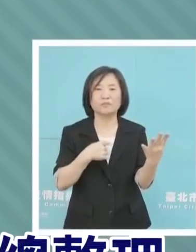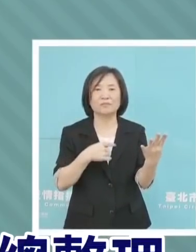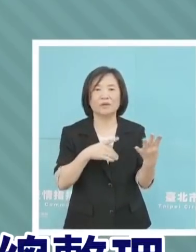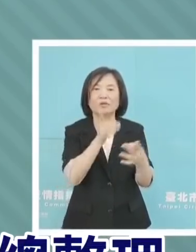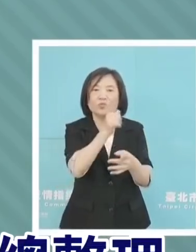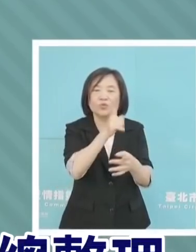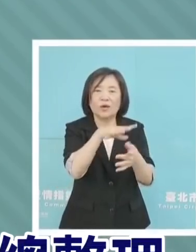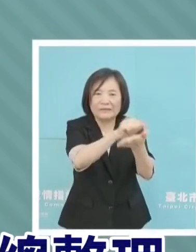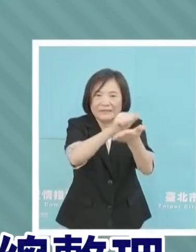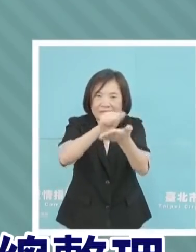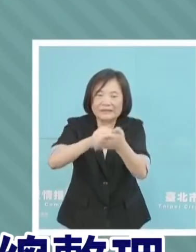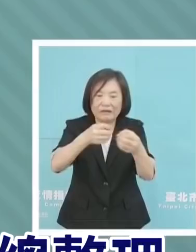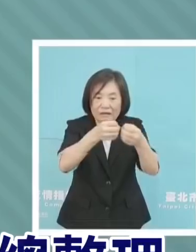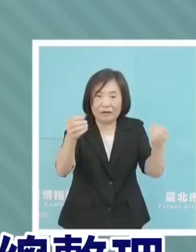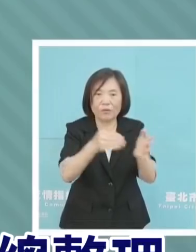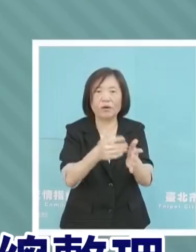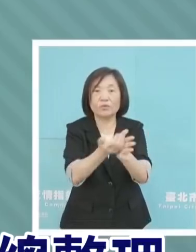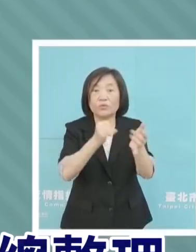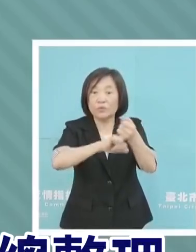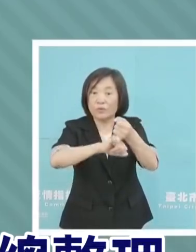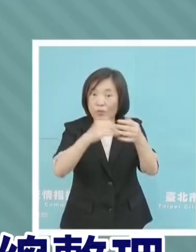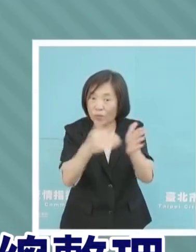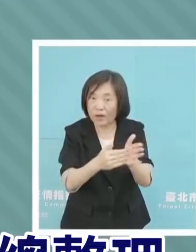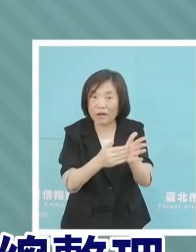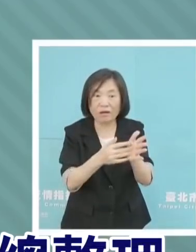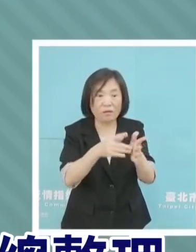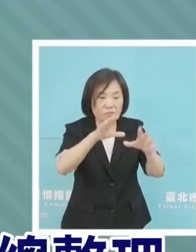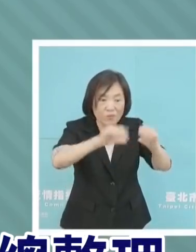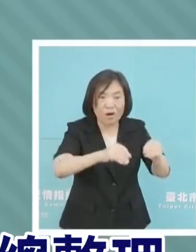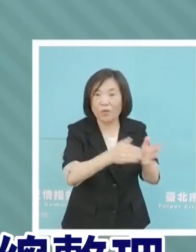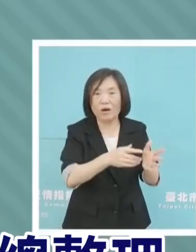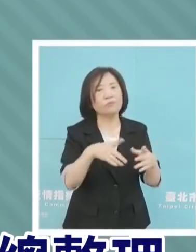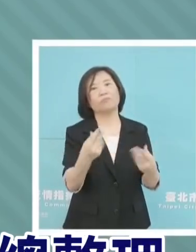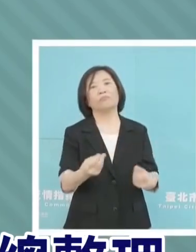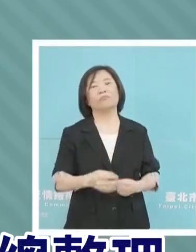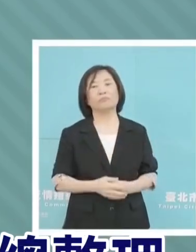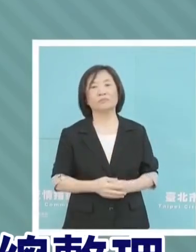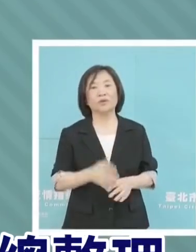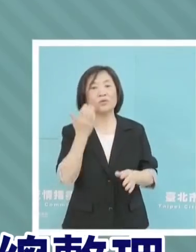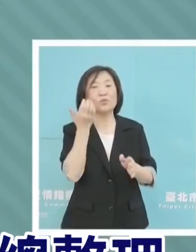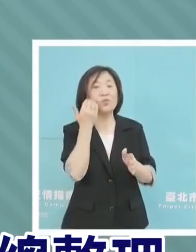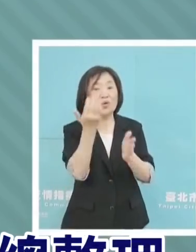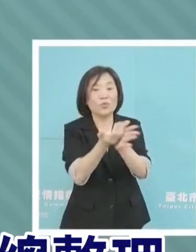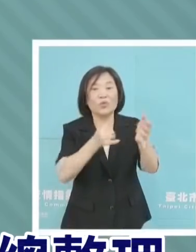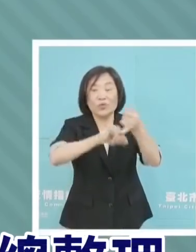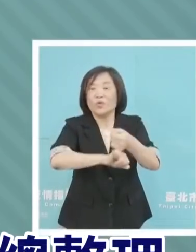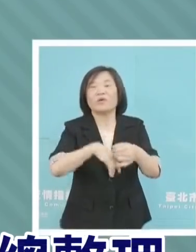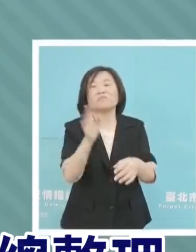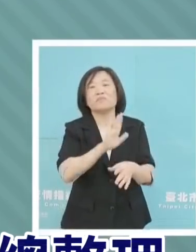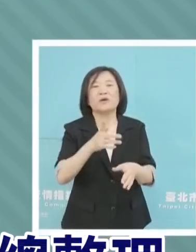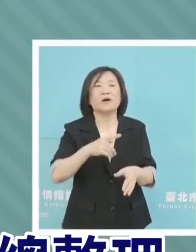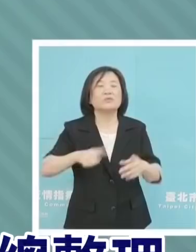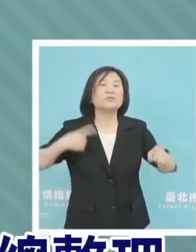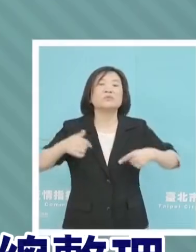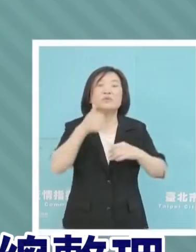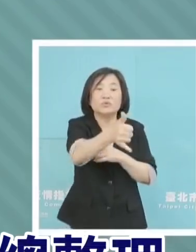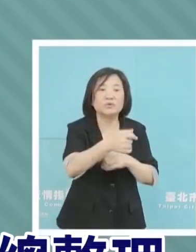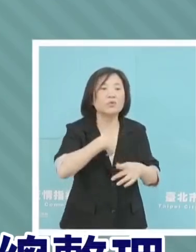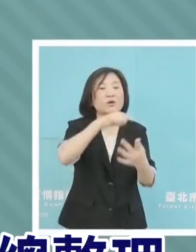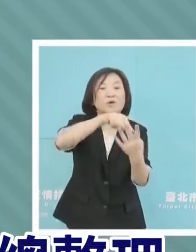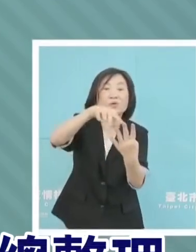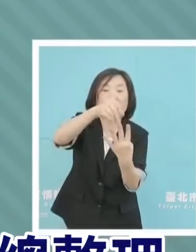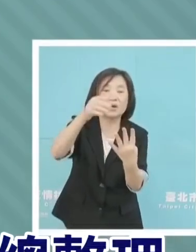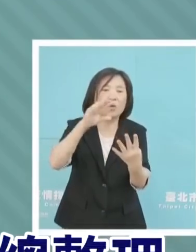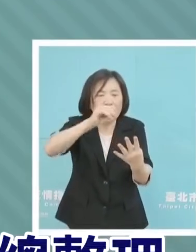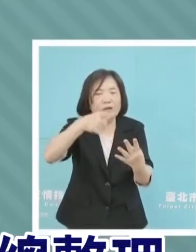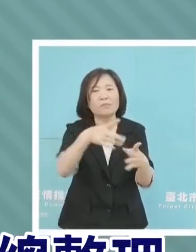少。那如果预约完就没有了。如果是这样，要完全不预约去哈，当然要选，不见得刚好有那